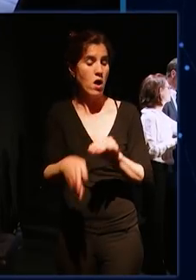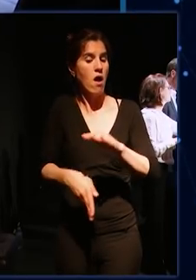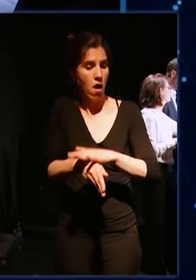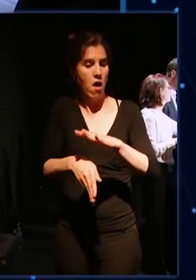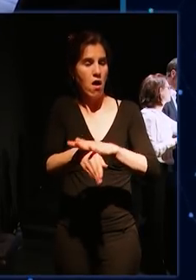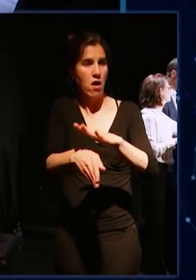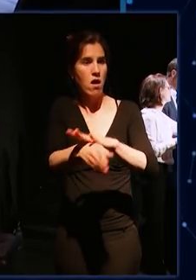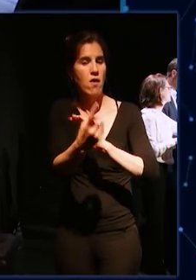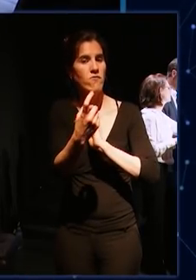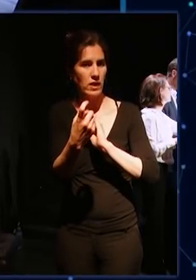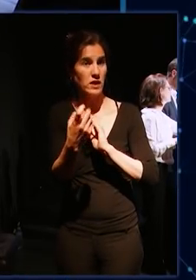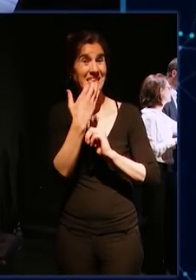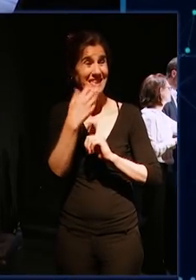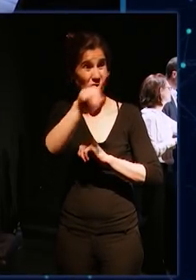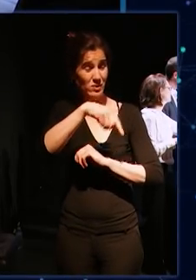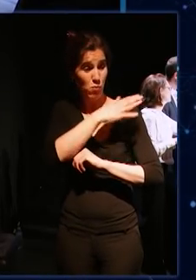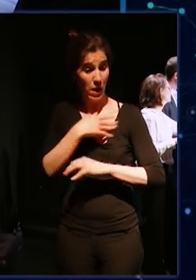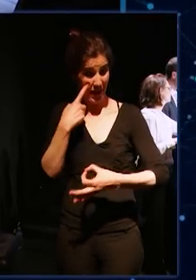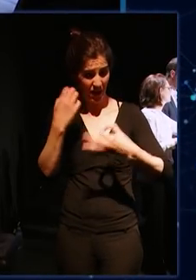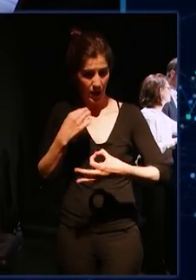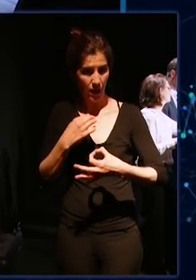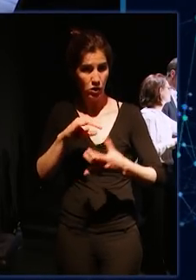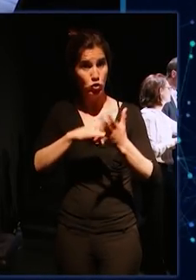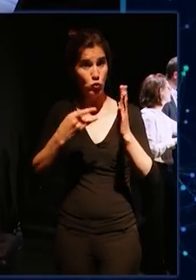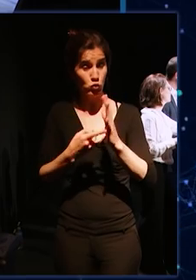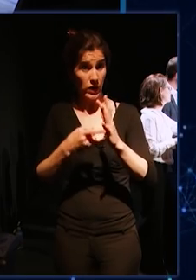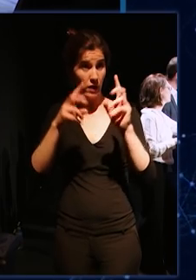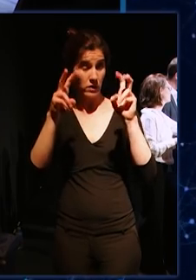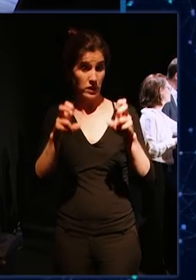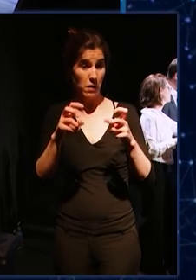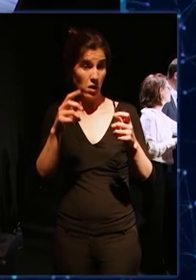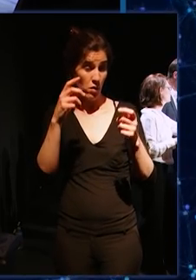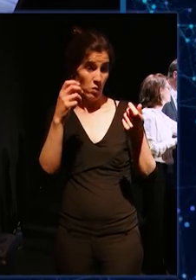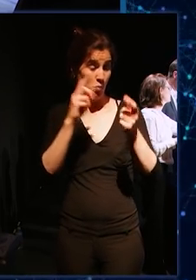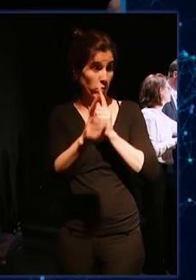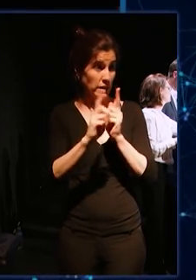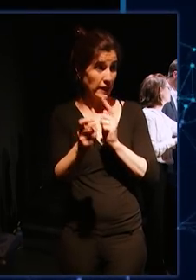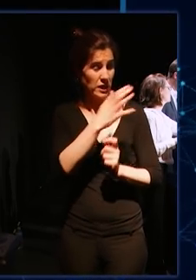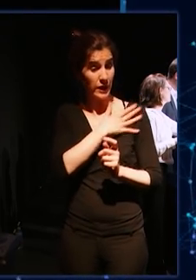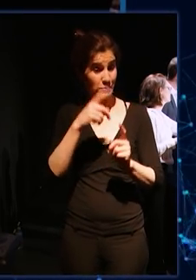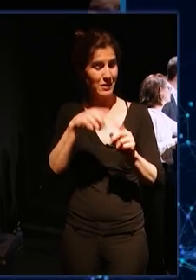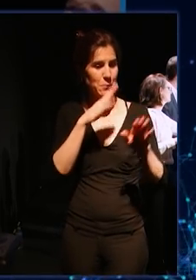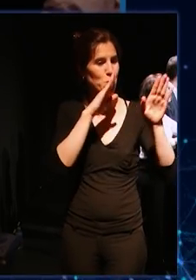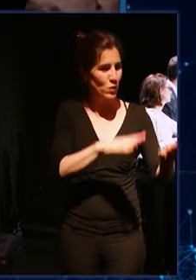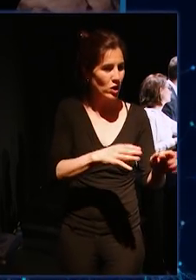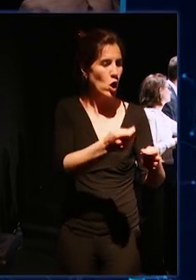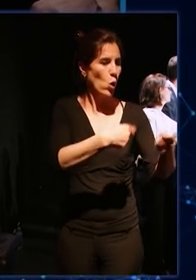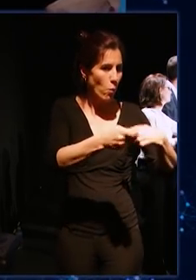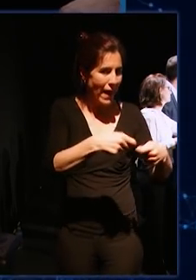realment solucionar el problema de la mobilitat i fer-ho, fer que el poble sigui amable amb el comerç i el poble sigui amable amb la